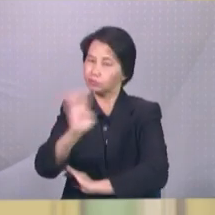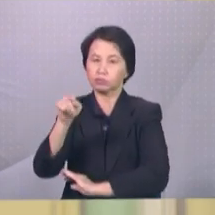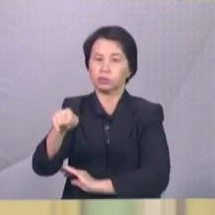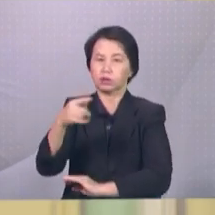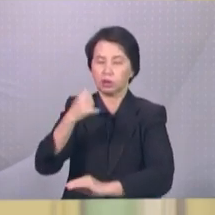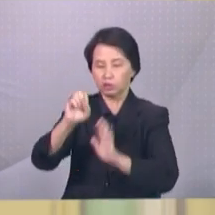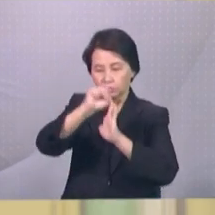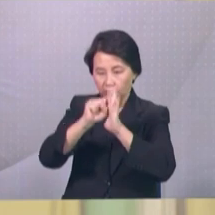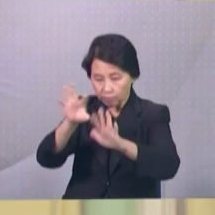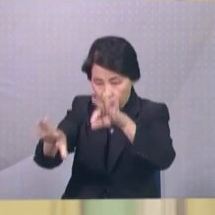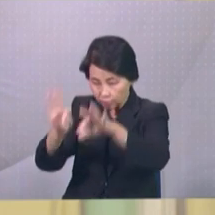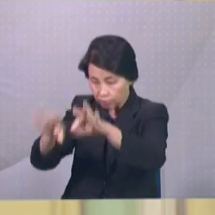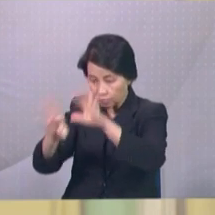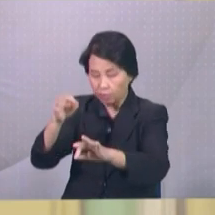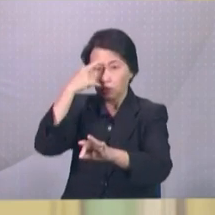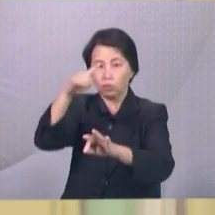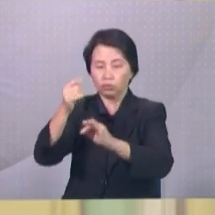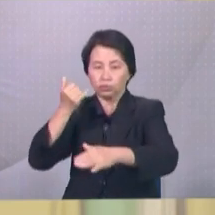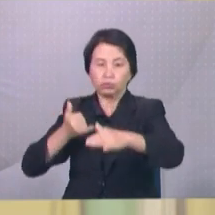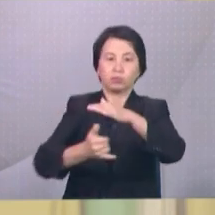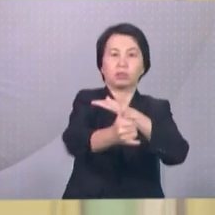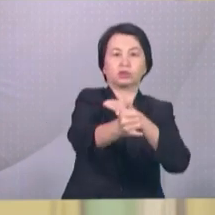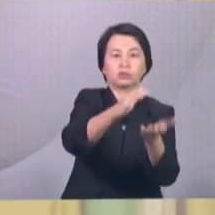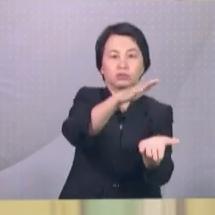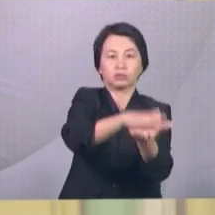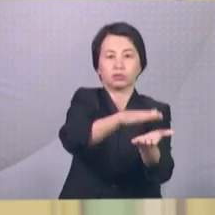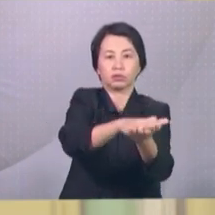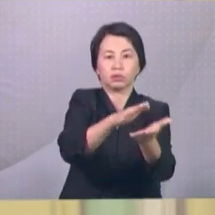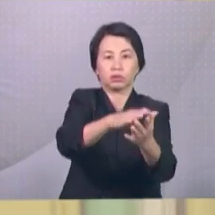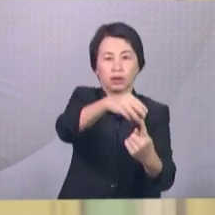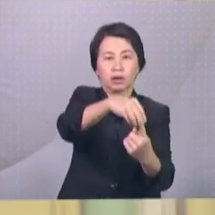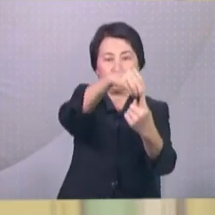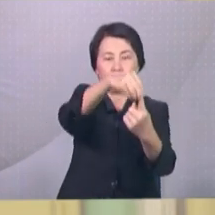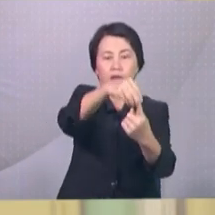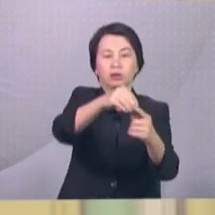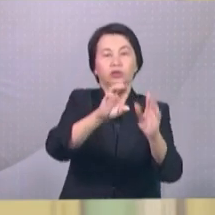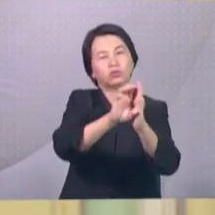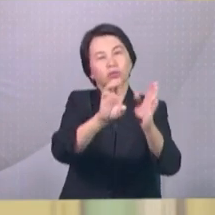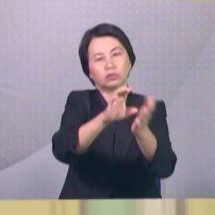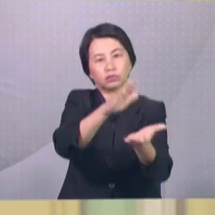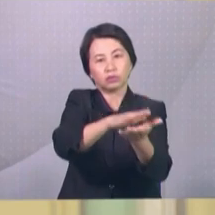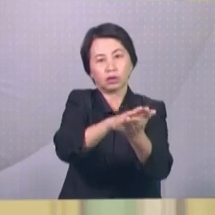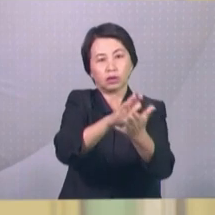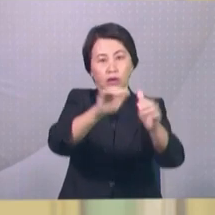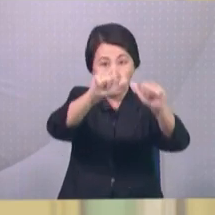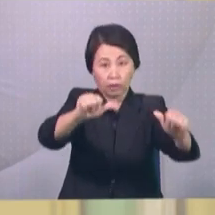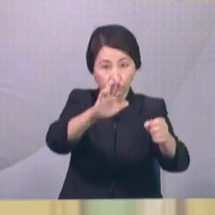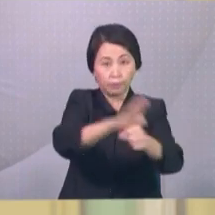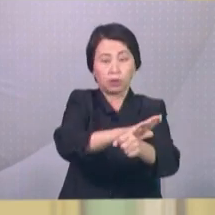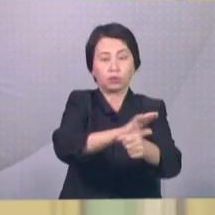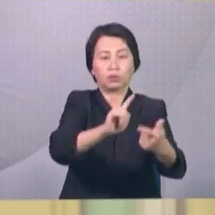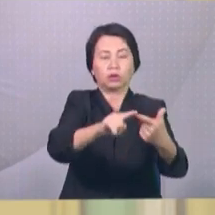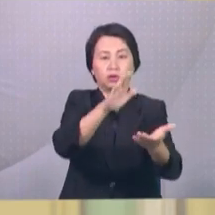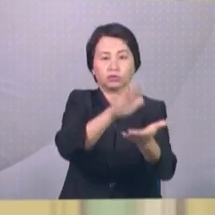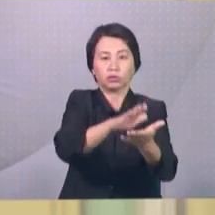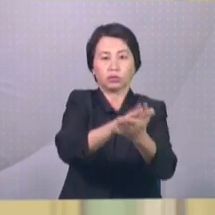daripada kriteria pemilihan untuk kemasukan ke sekolah-sekolah khusus seperti sekolah berasrama penuh